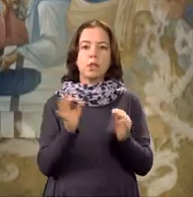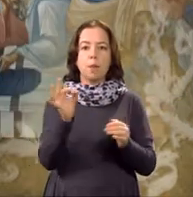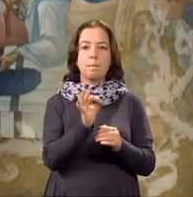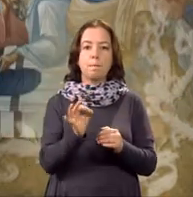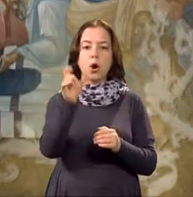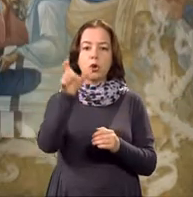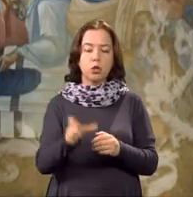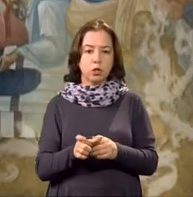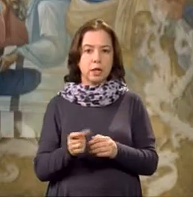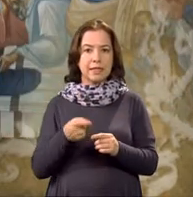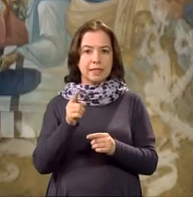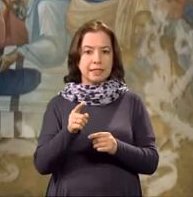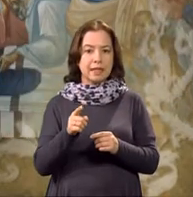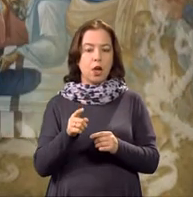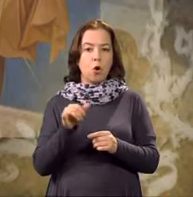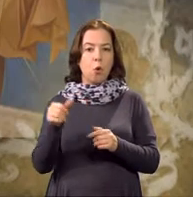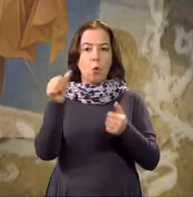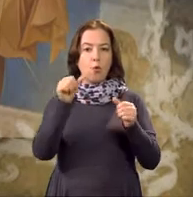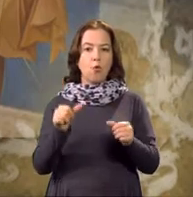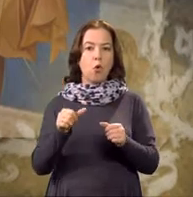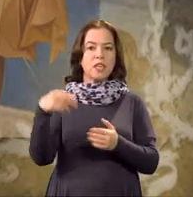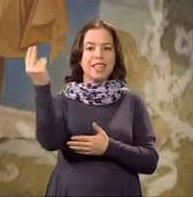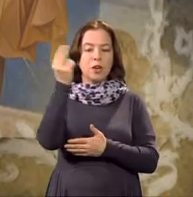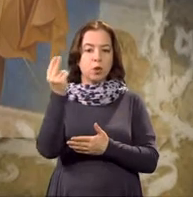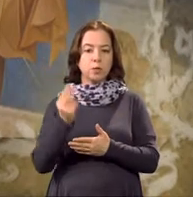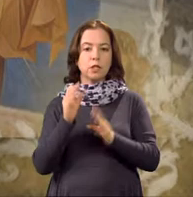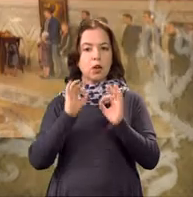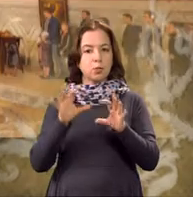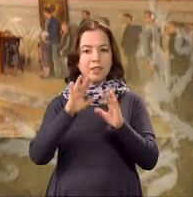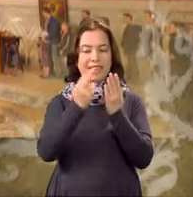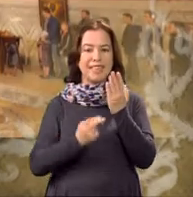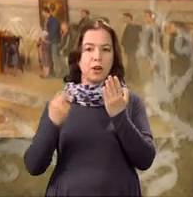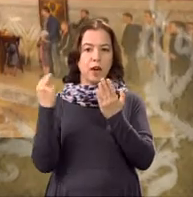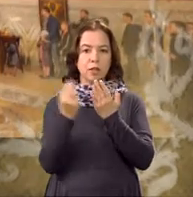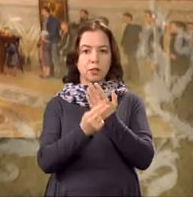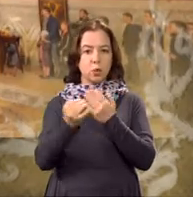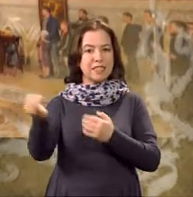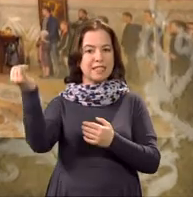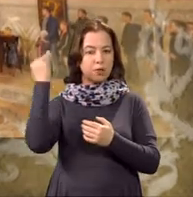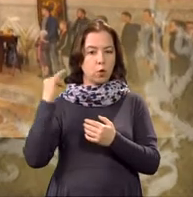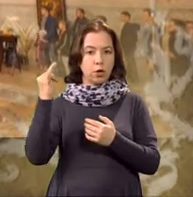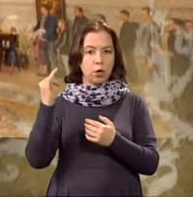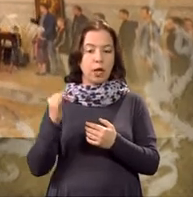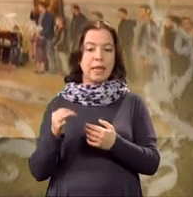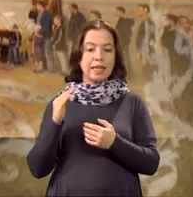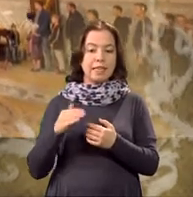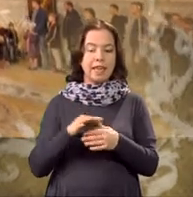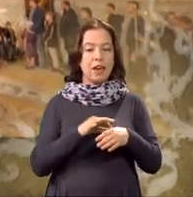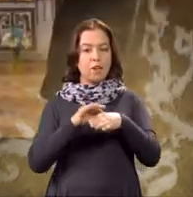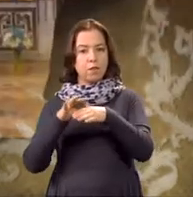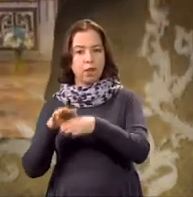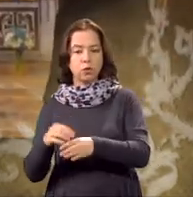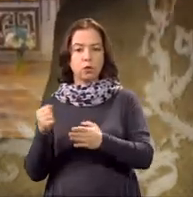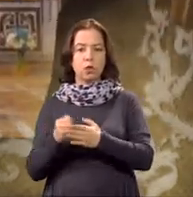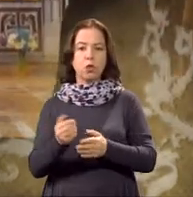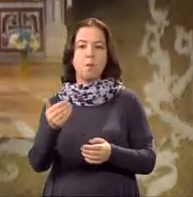у формі іконопису розповідають євангельську історію та крок за кроком ведуть до прагнення бути з Богом